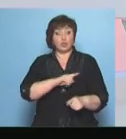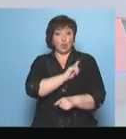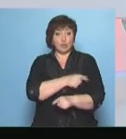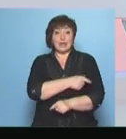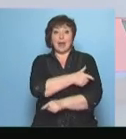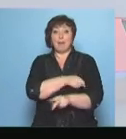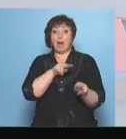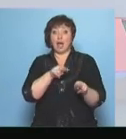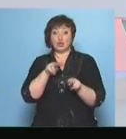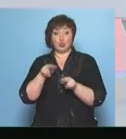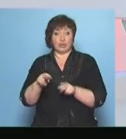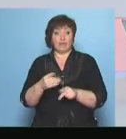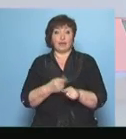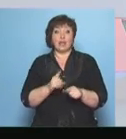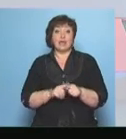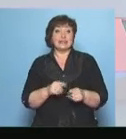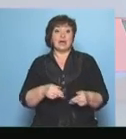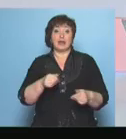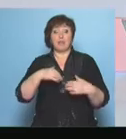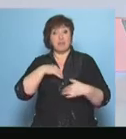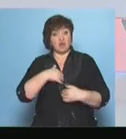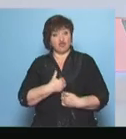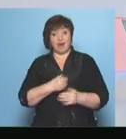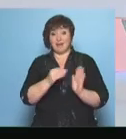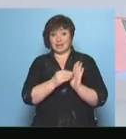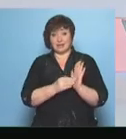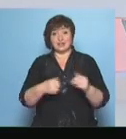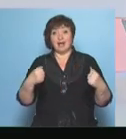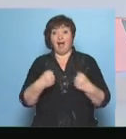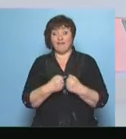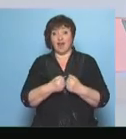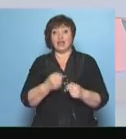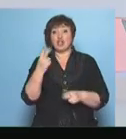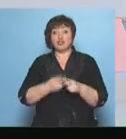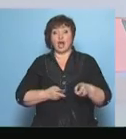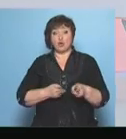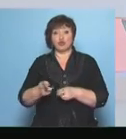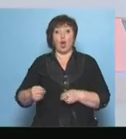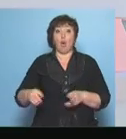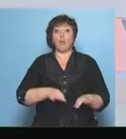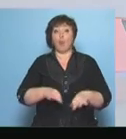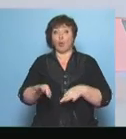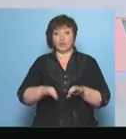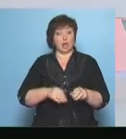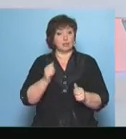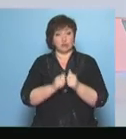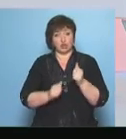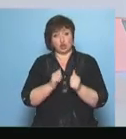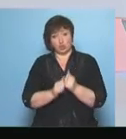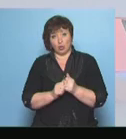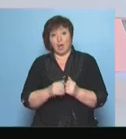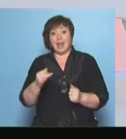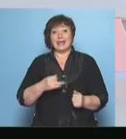патрулирование переездов. Поводом стала печальная статистика аварий на железнодорожных путях, и Удмуртия здесь зачастую в антилидерах.